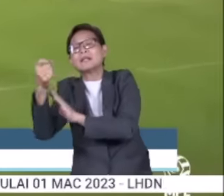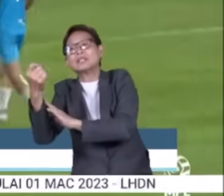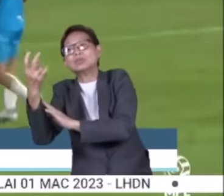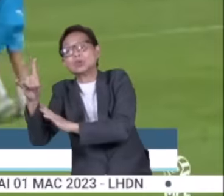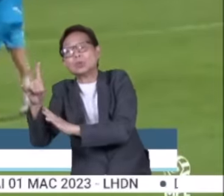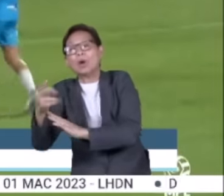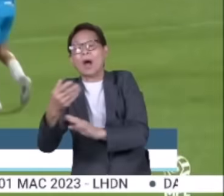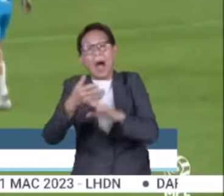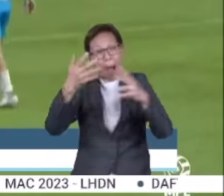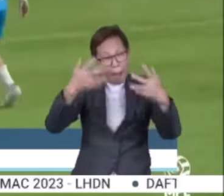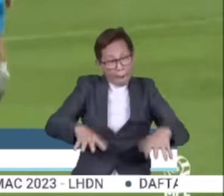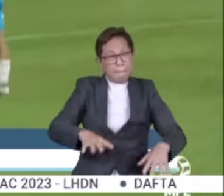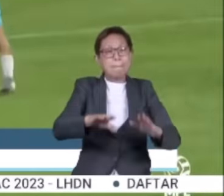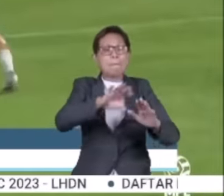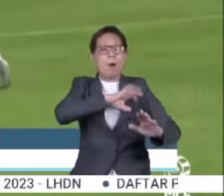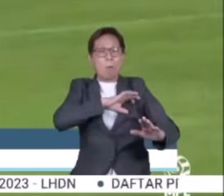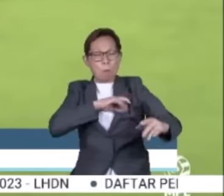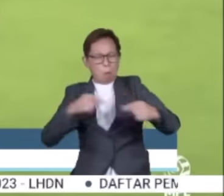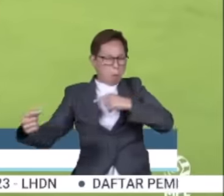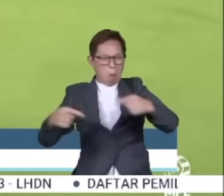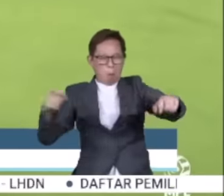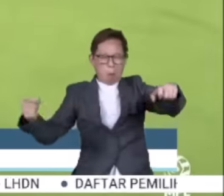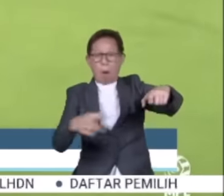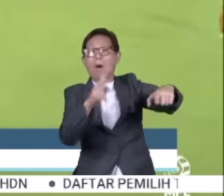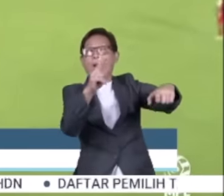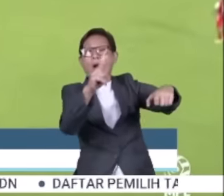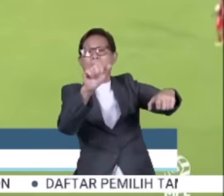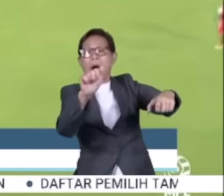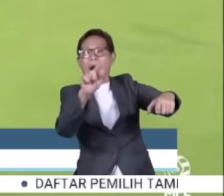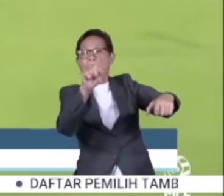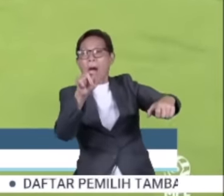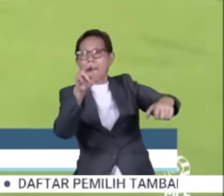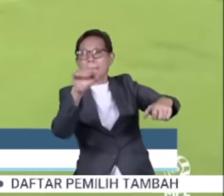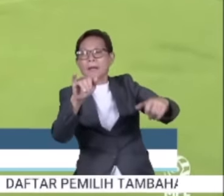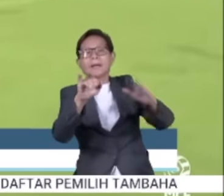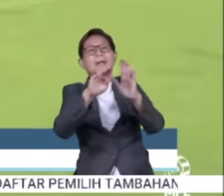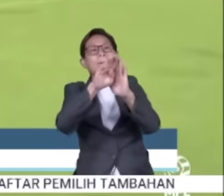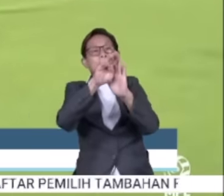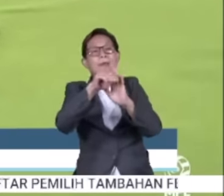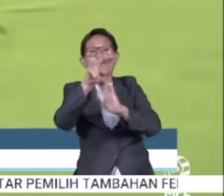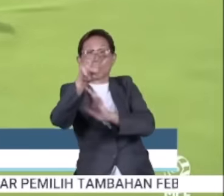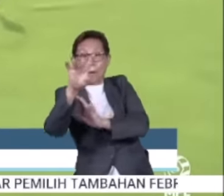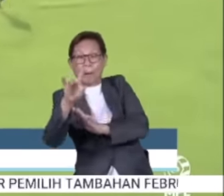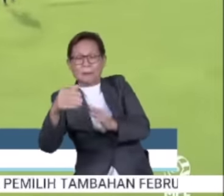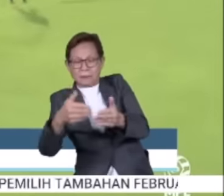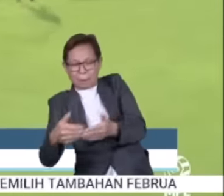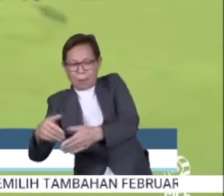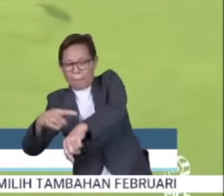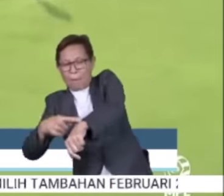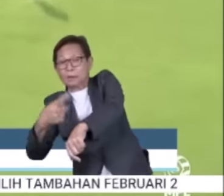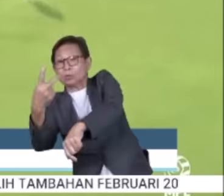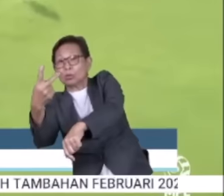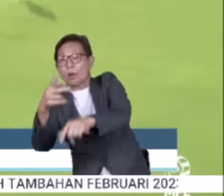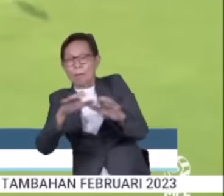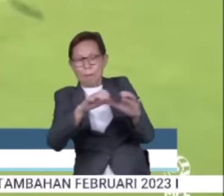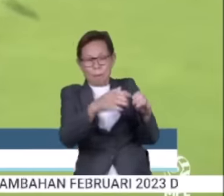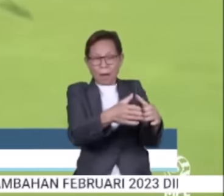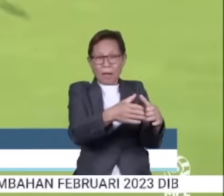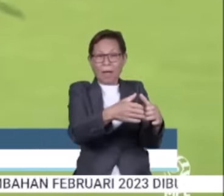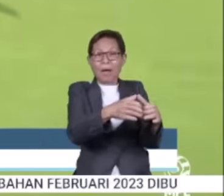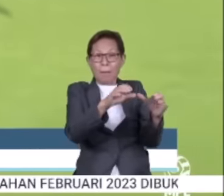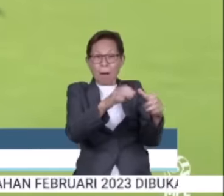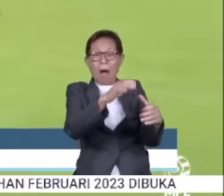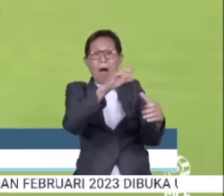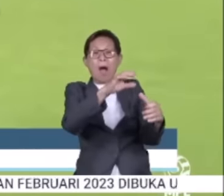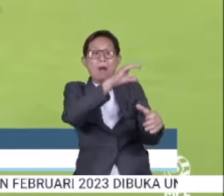sebelum PDRM membalas tentangan dengan jaringan kedua menerusi Azmi Muslim pada minit ke-28. Bersambung babak kedua, pasukan kenalian Chong Yi